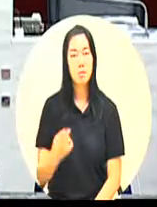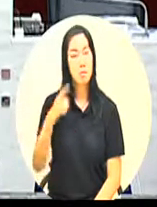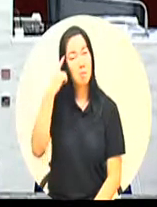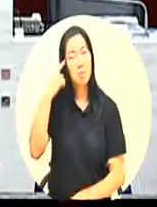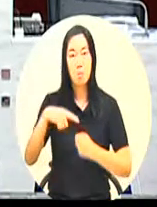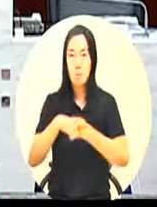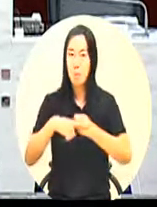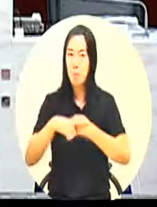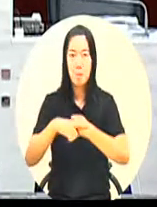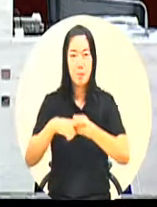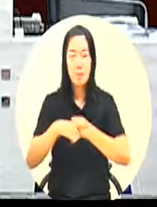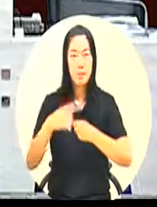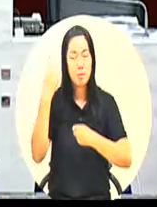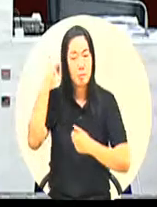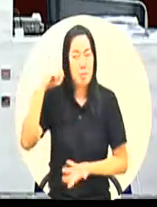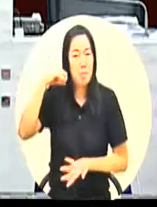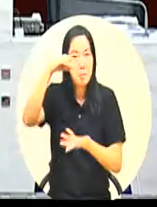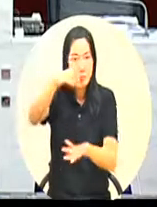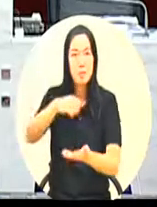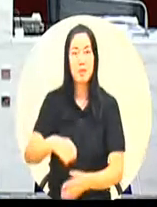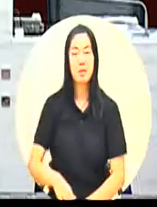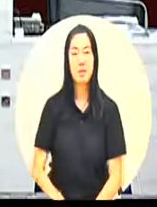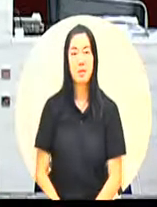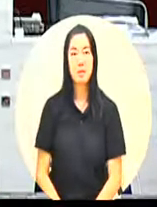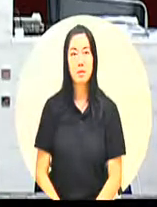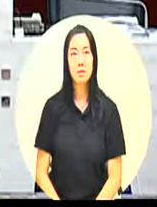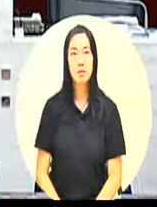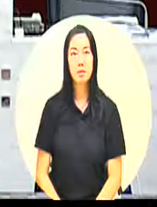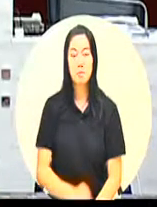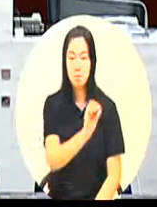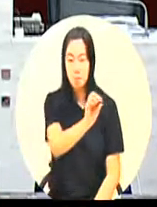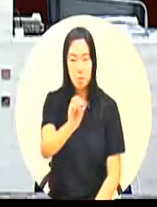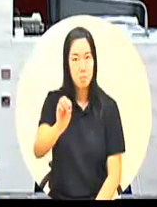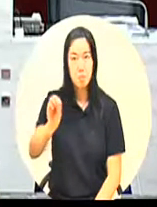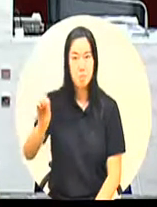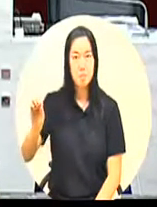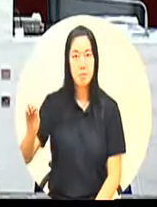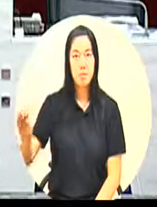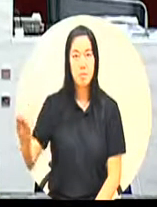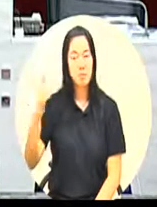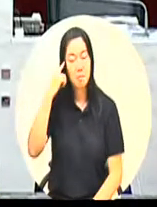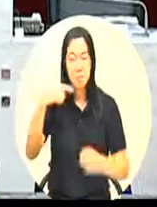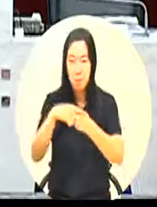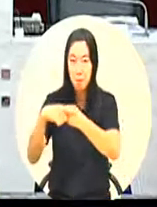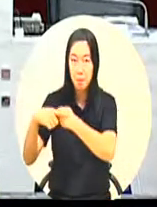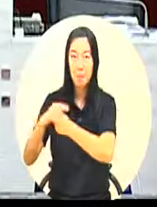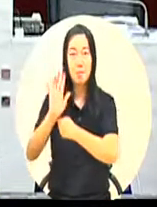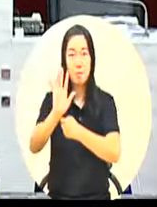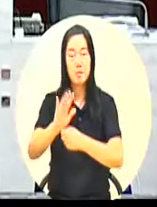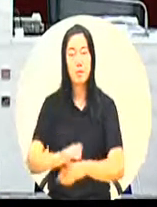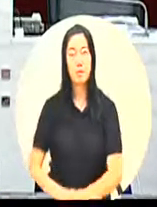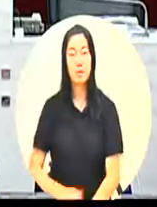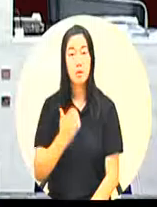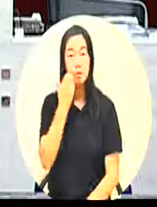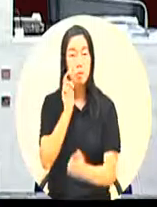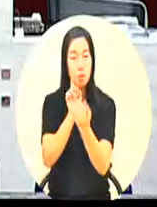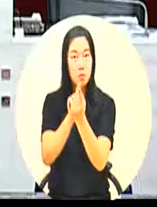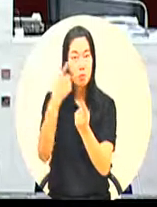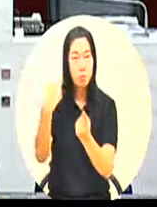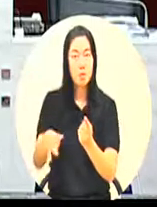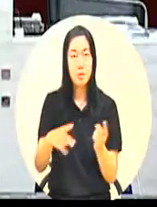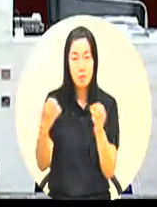深思熟虑提出这样的版本，那每一个字都字字斟酌。那如果对于还要再